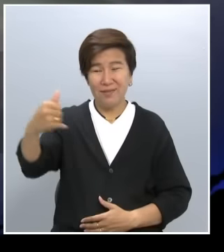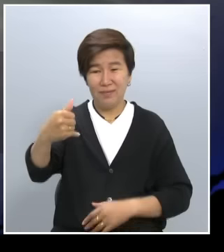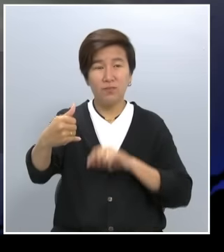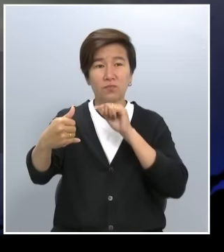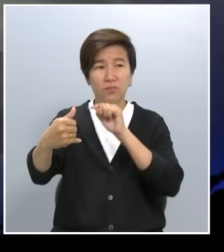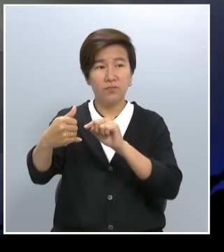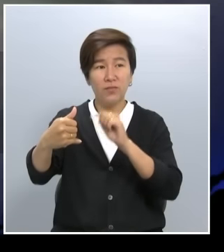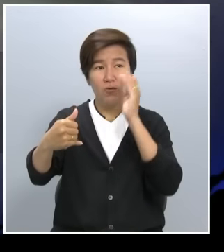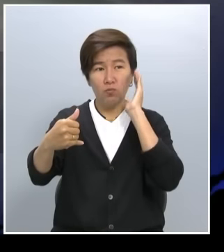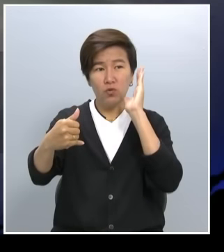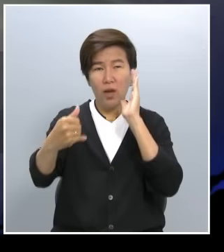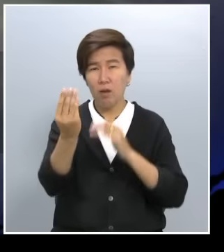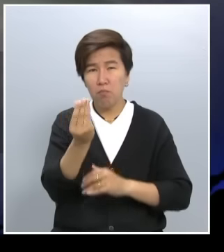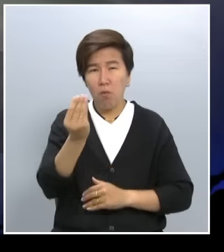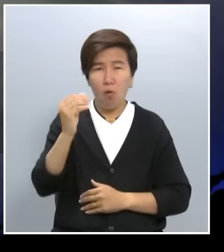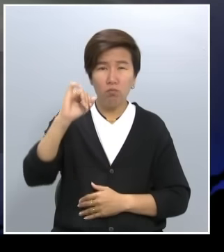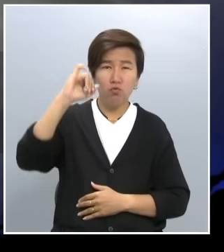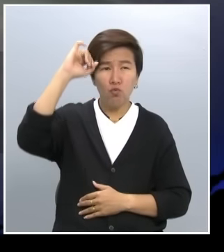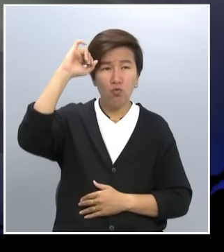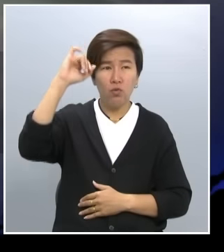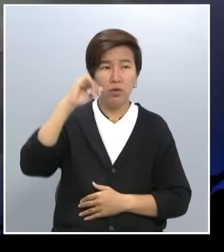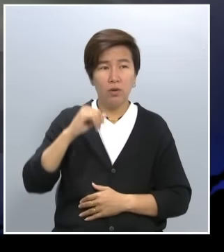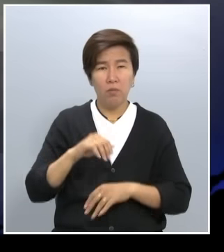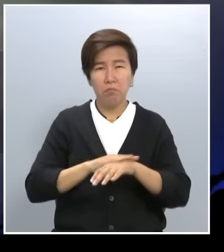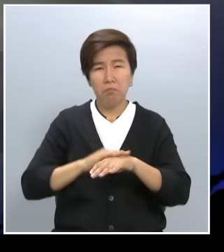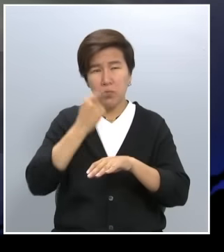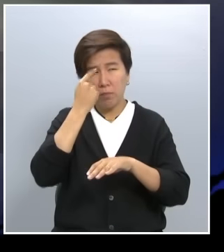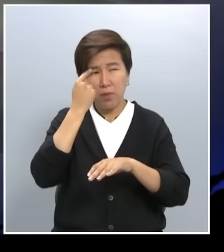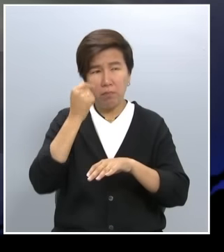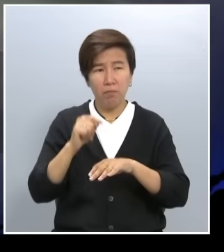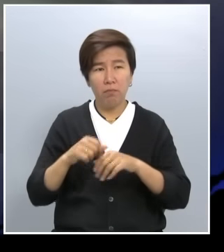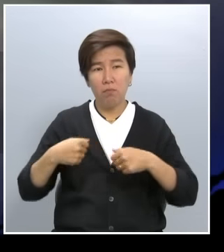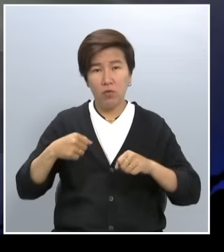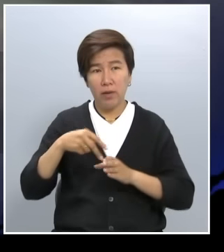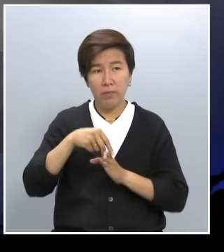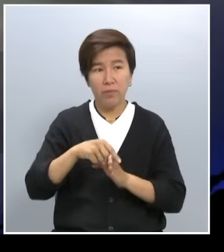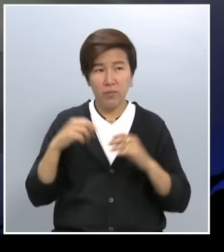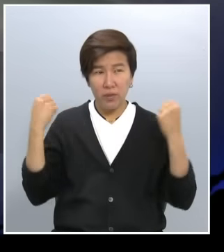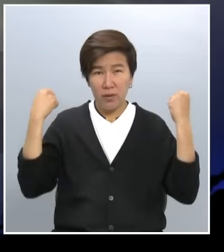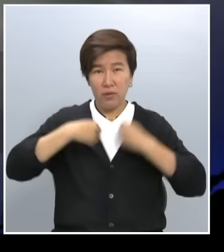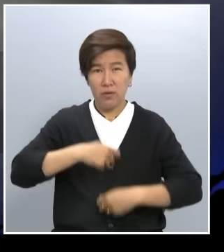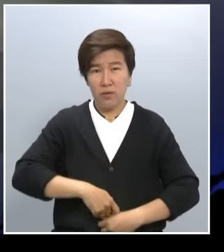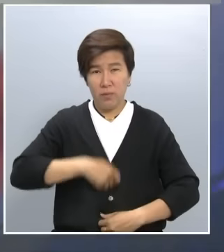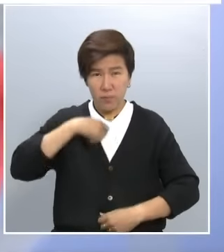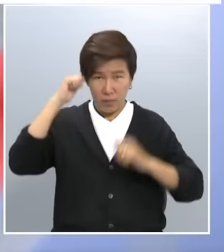เพศชายรูปร่างผอมสูงผิวสีดำแดงขี่รถมอเตอร์ไซค์แล้วก็ตอนที่ก่อเหตุก็คือสวมเสื้อคลุมแบบมีฮูดคลุมศีรษะ